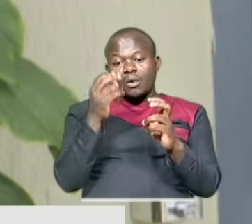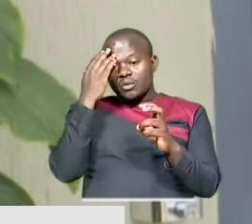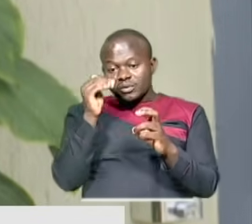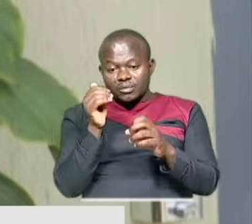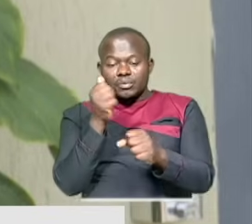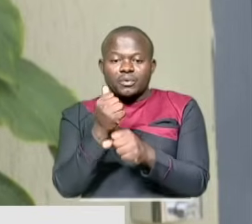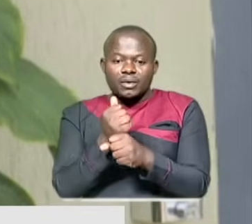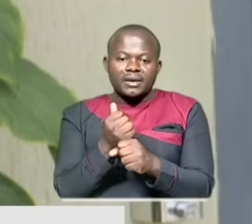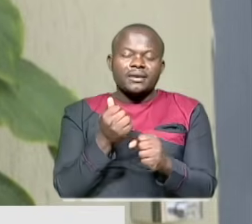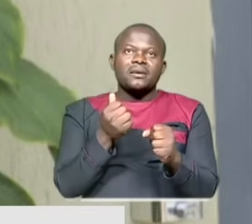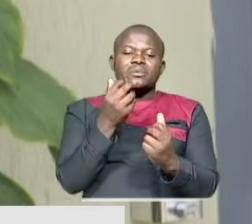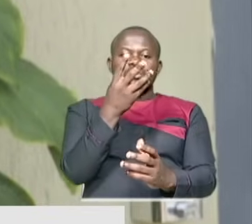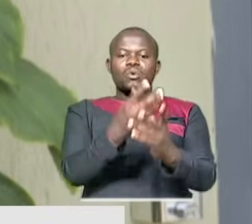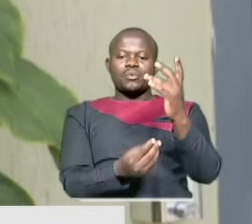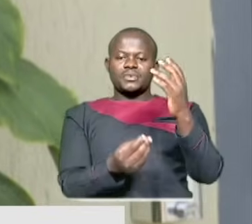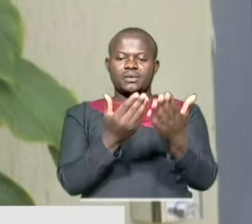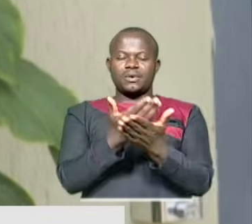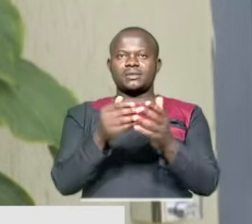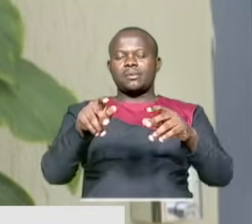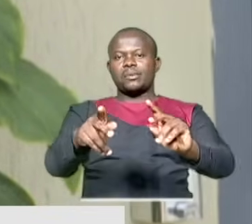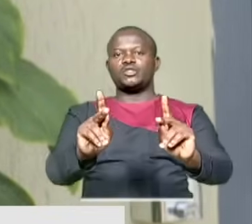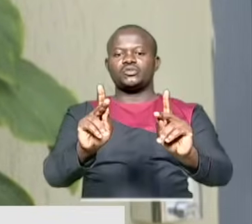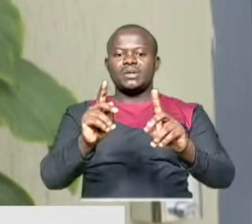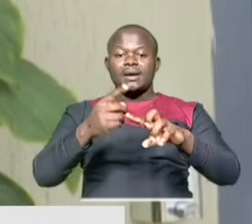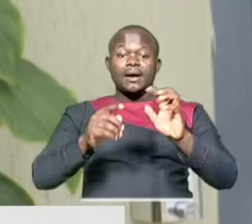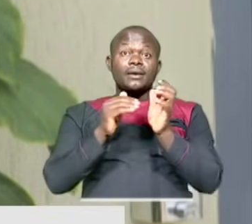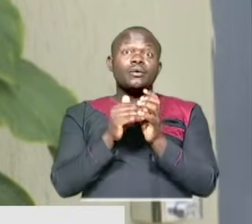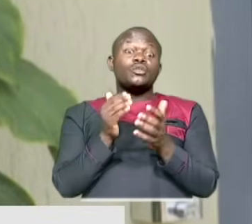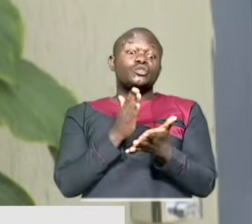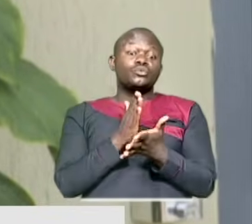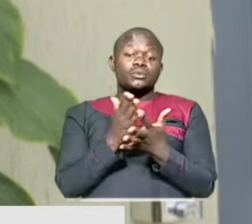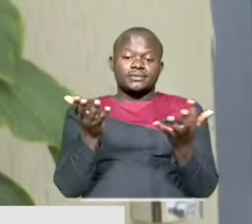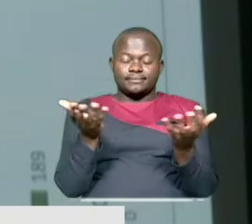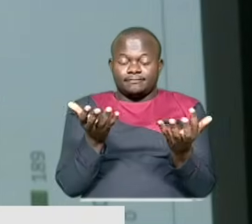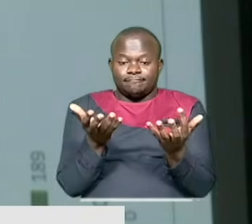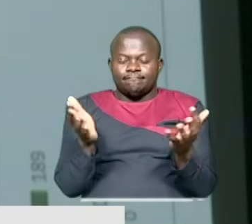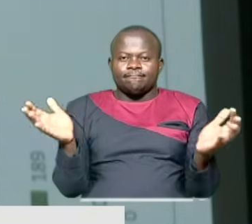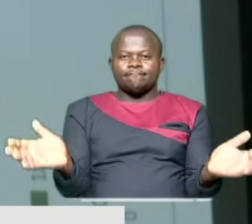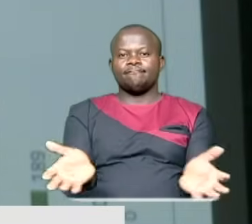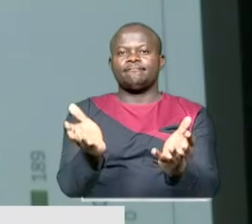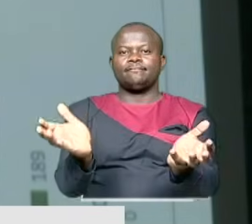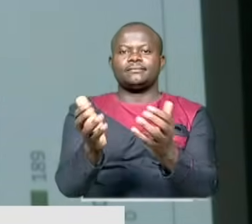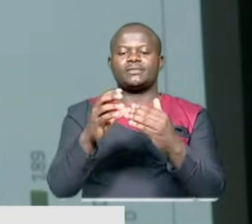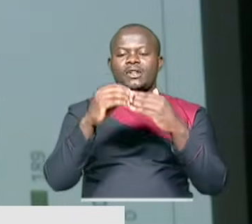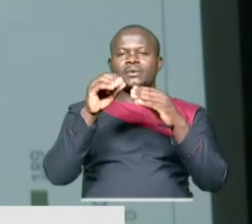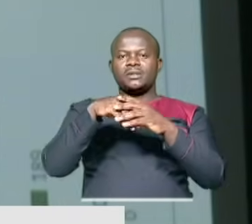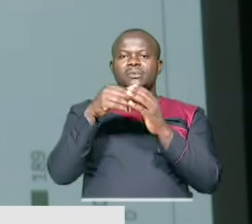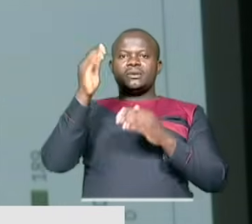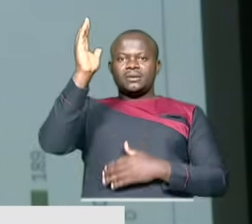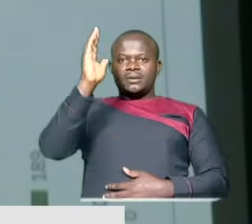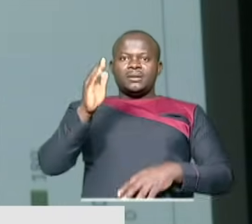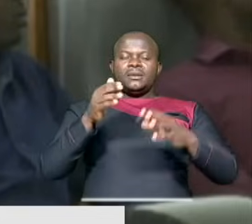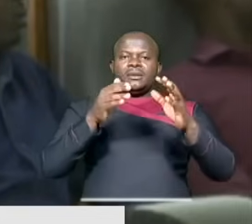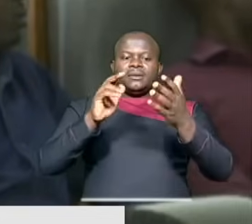bikore biguhombye wasaba uburenganzira. Gusa ikiriho cyo nuko dukomeza n'ubukangurambaga. Abayobozi bitabiriye ibi biganiro bemeza